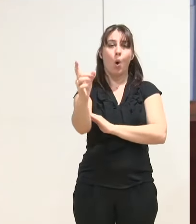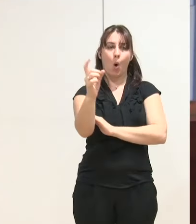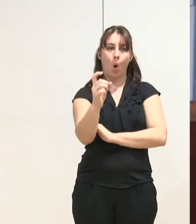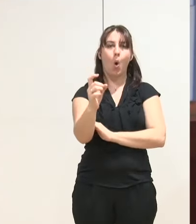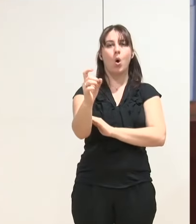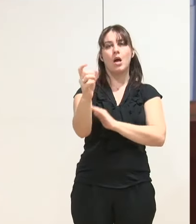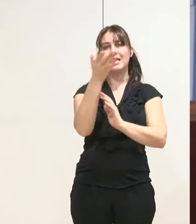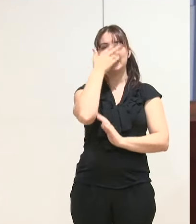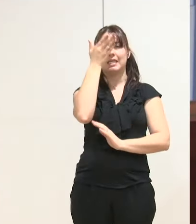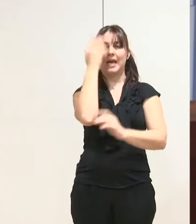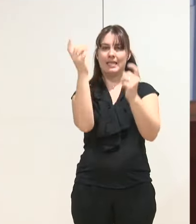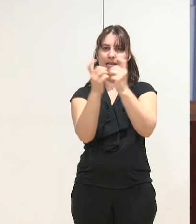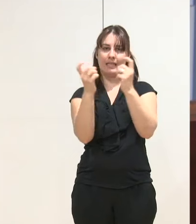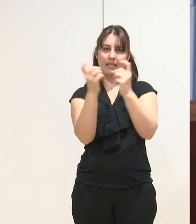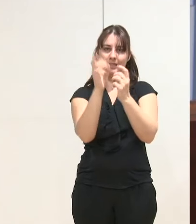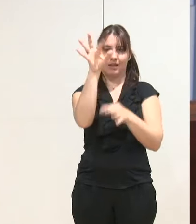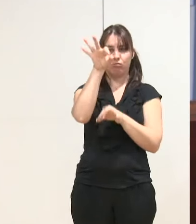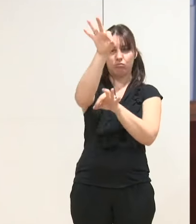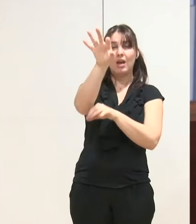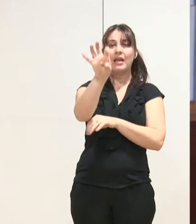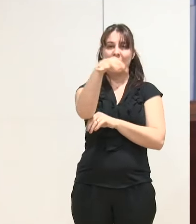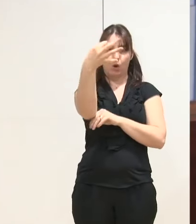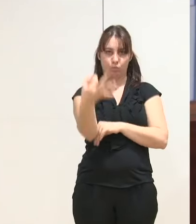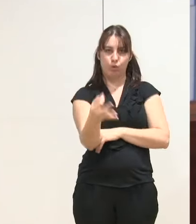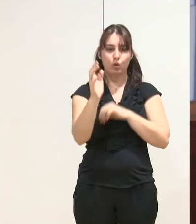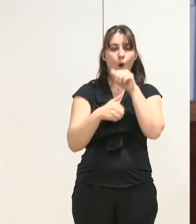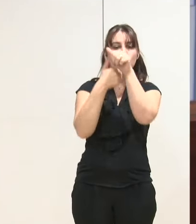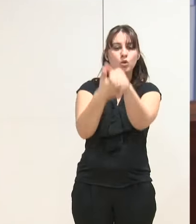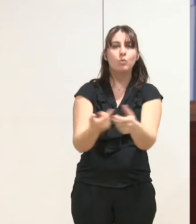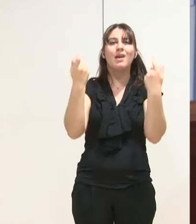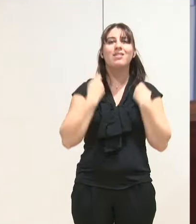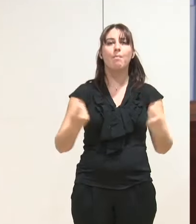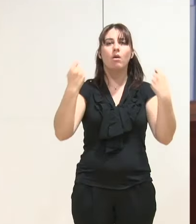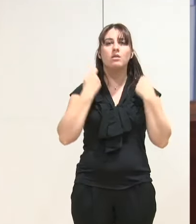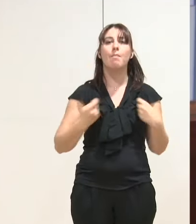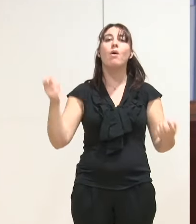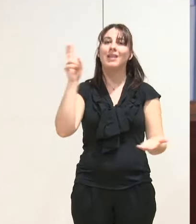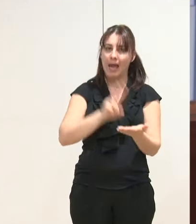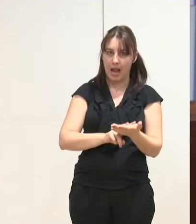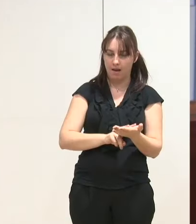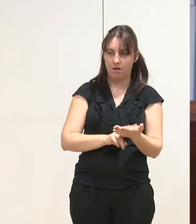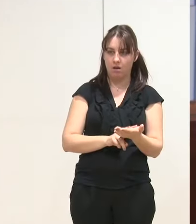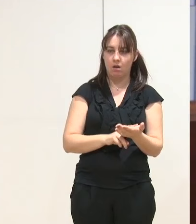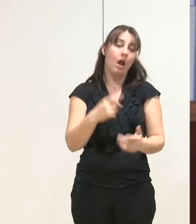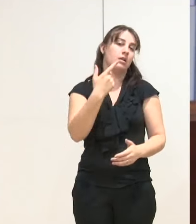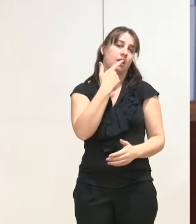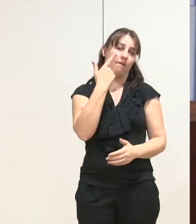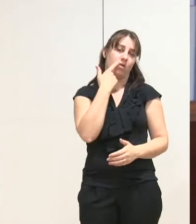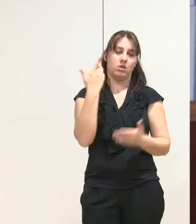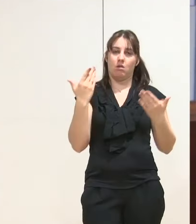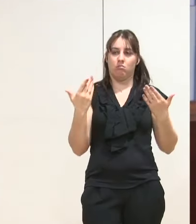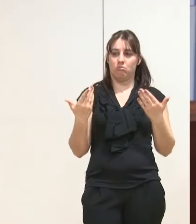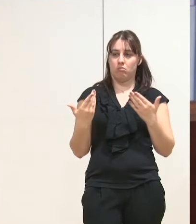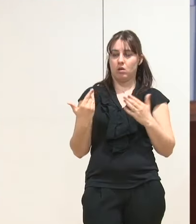à hauteur de 40 % des dépenses réell ça veut dire aujourd'hui dans